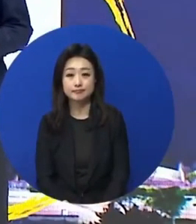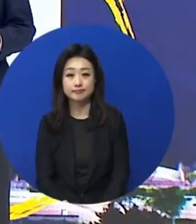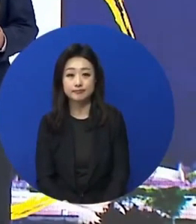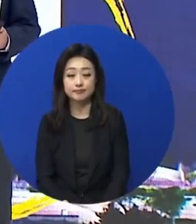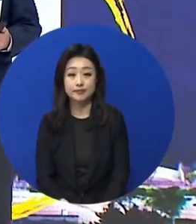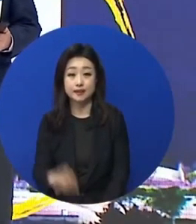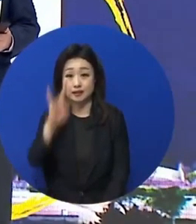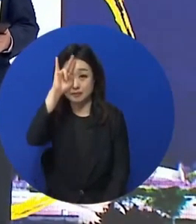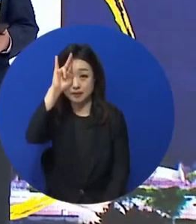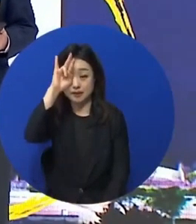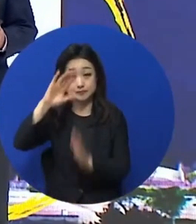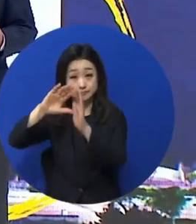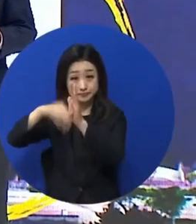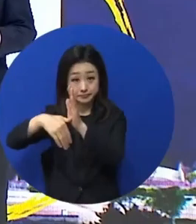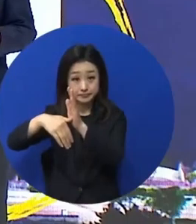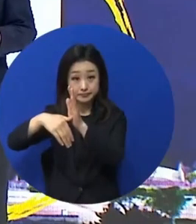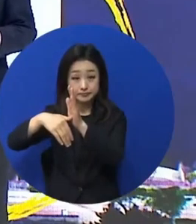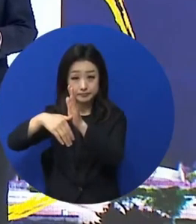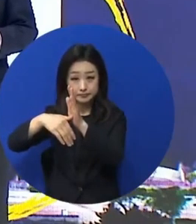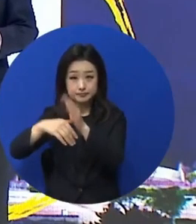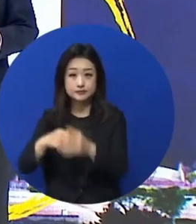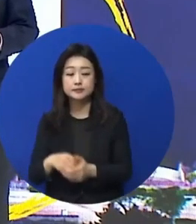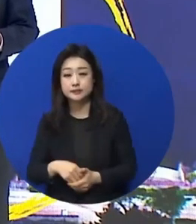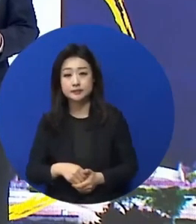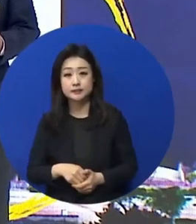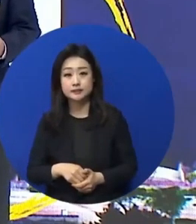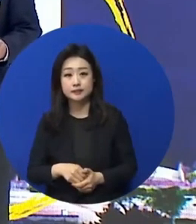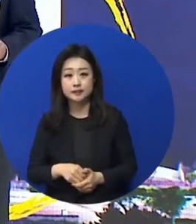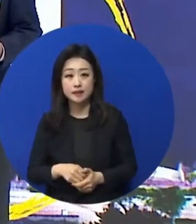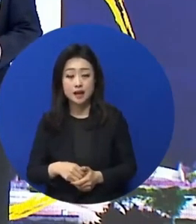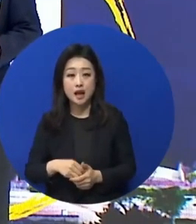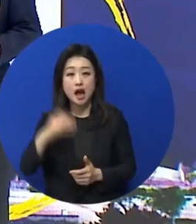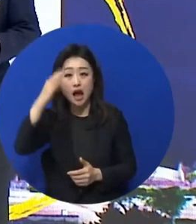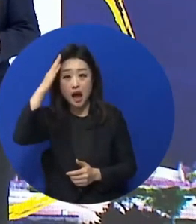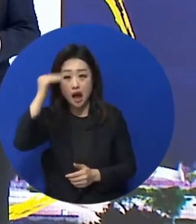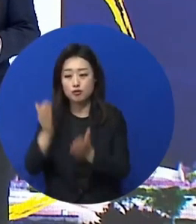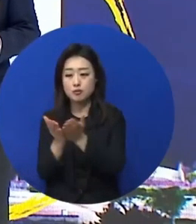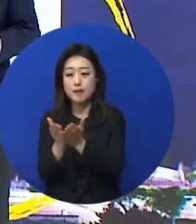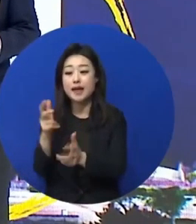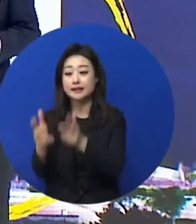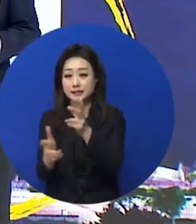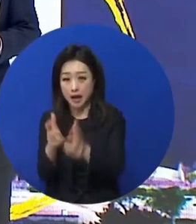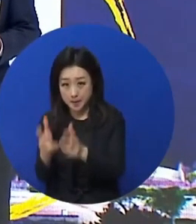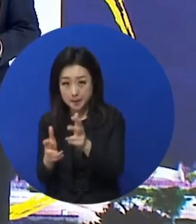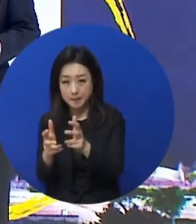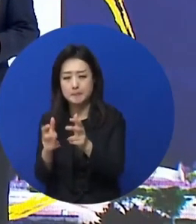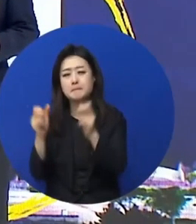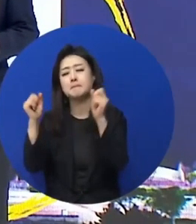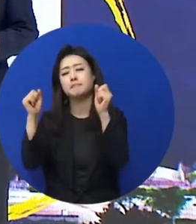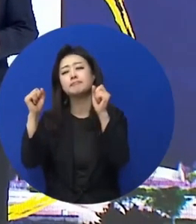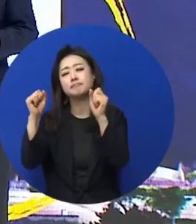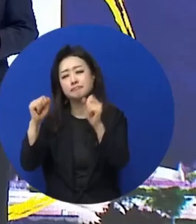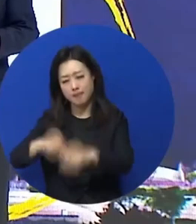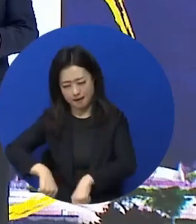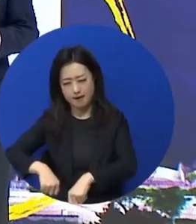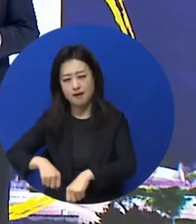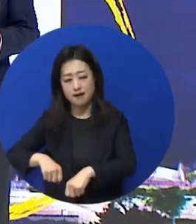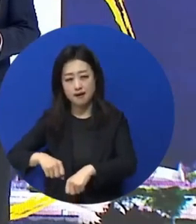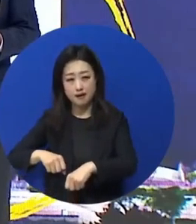박근혜 정부 말기 한진해운 파산으로 한국 해운 산업이 반토막이 났습니다. 세월호 사고로